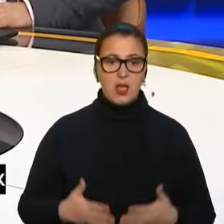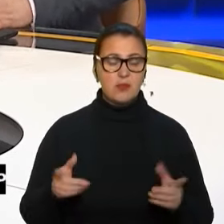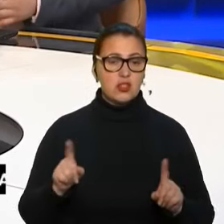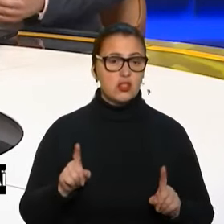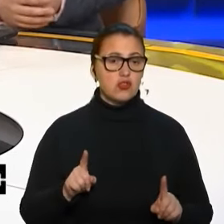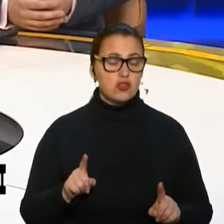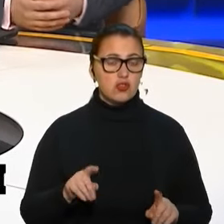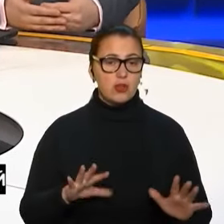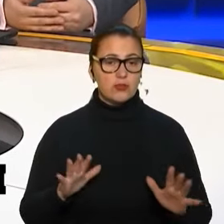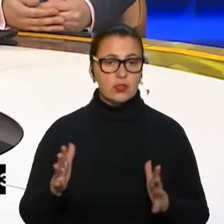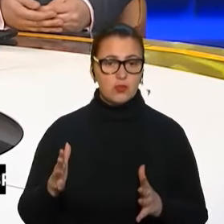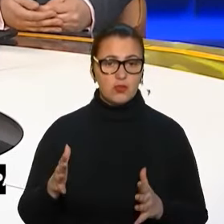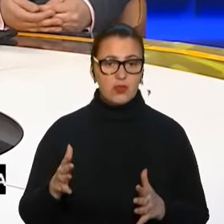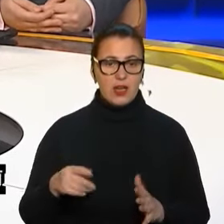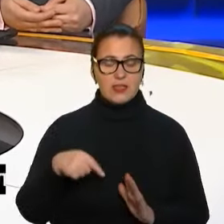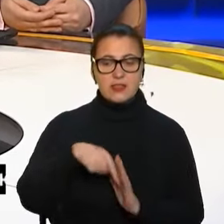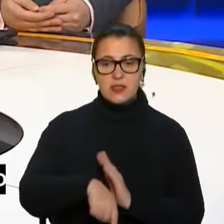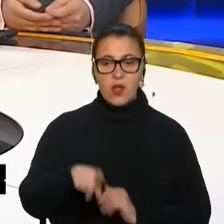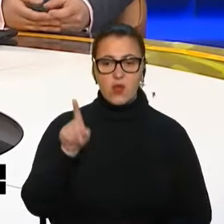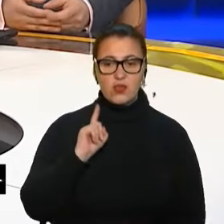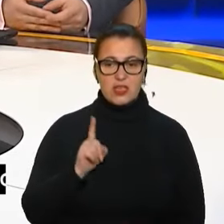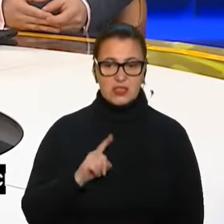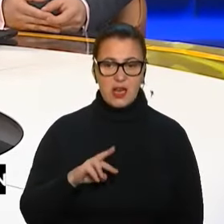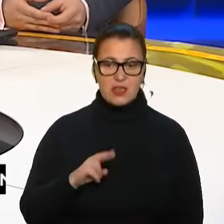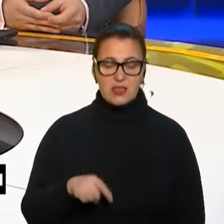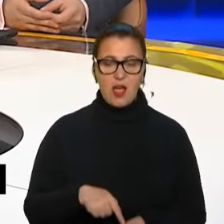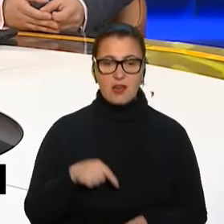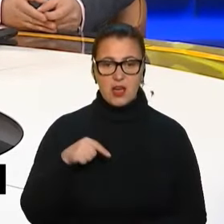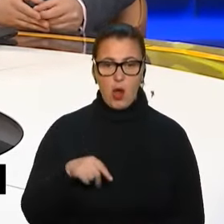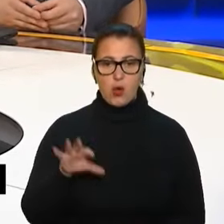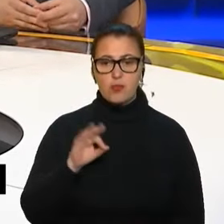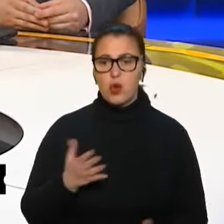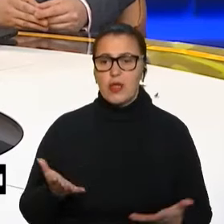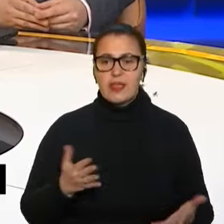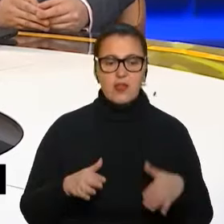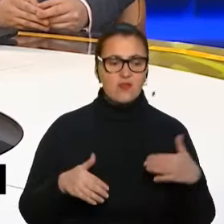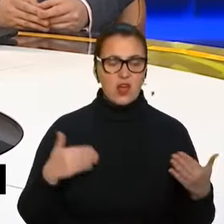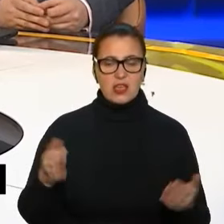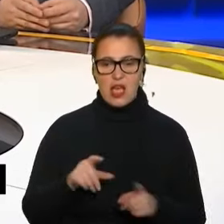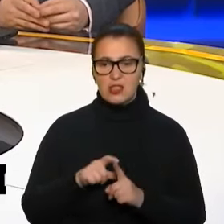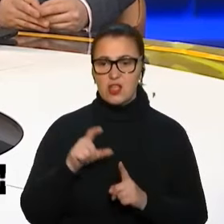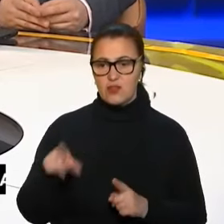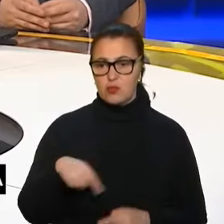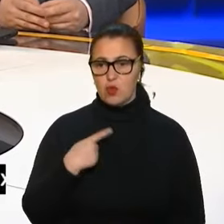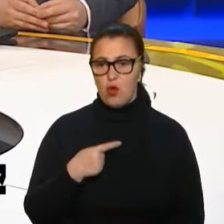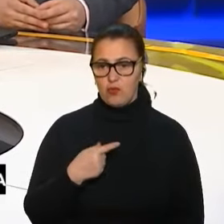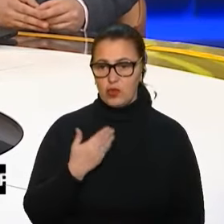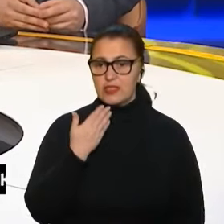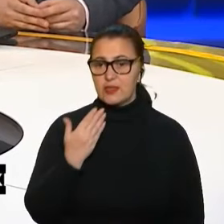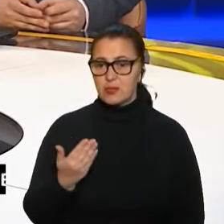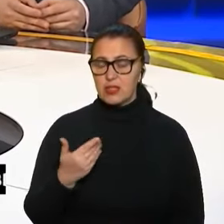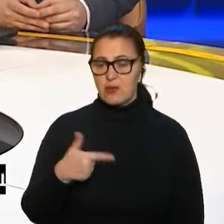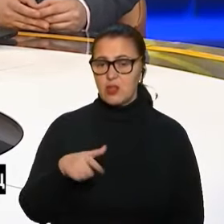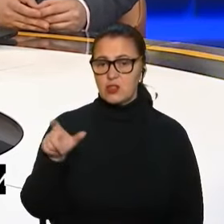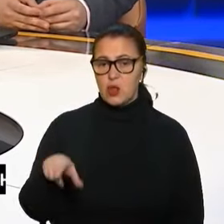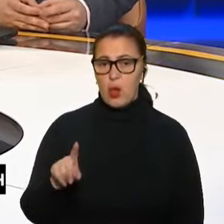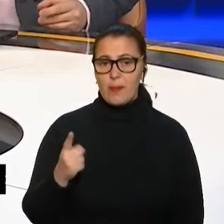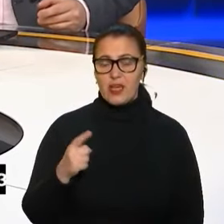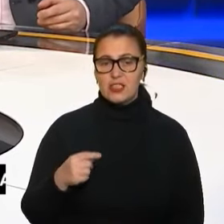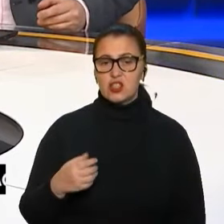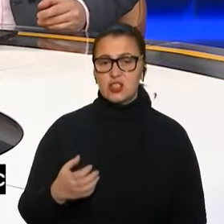Відбувається і в середині самого Ізраїлю, як реагують і про які варіанти відповіді говорять. Ми запитаємо нашого гостя. Перший